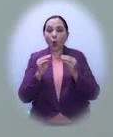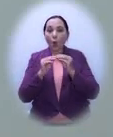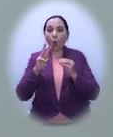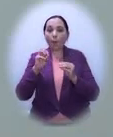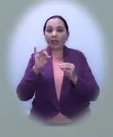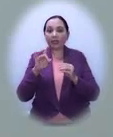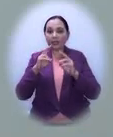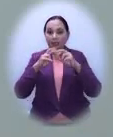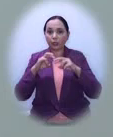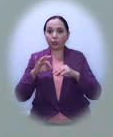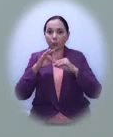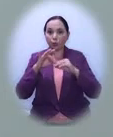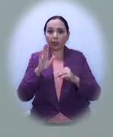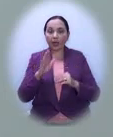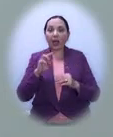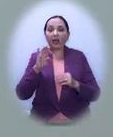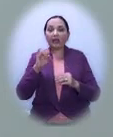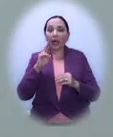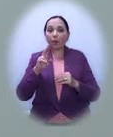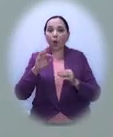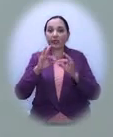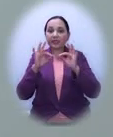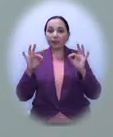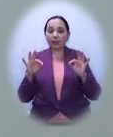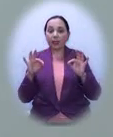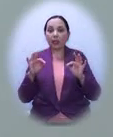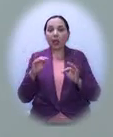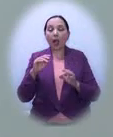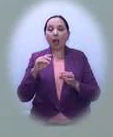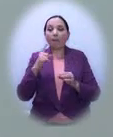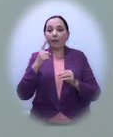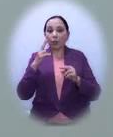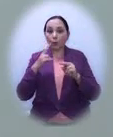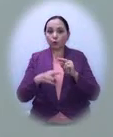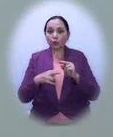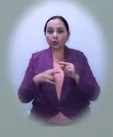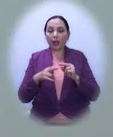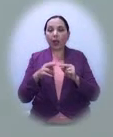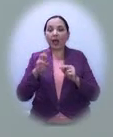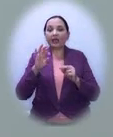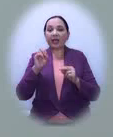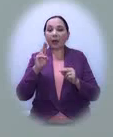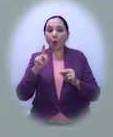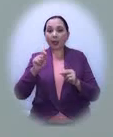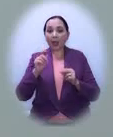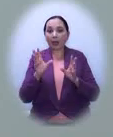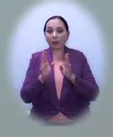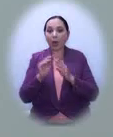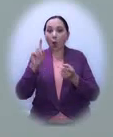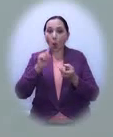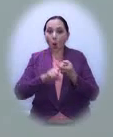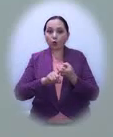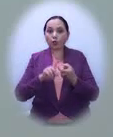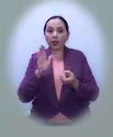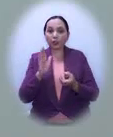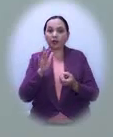metrda tekshirib o'tiladi. Tarmoq simining bir uchi tarmoq kaliti bilan